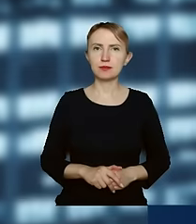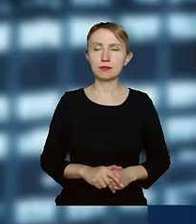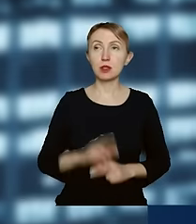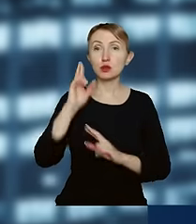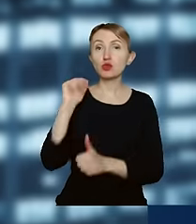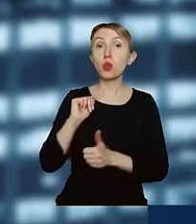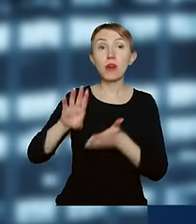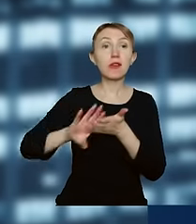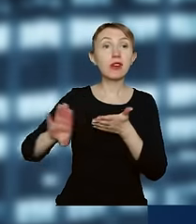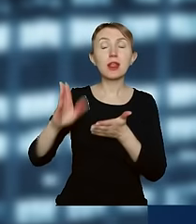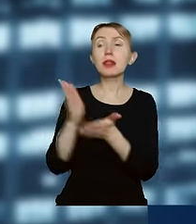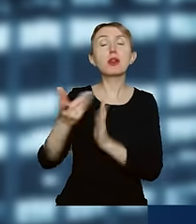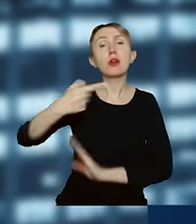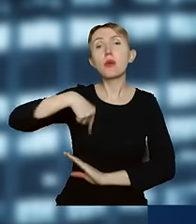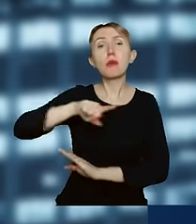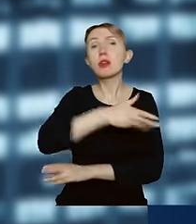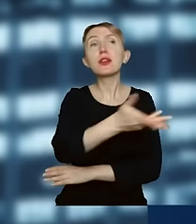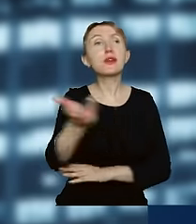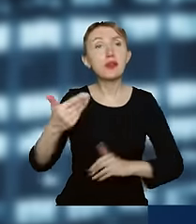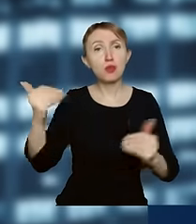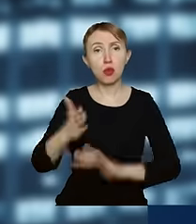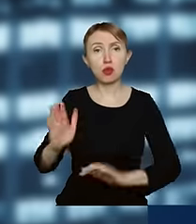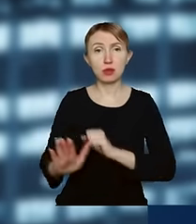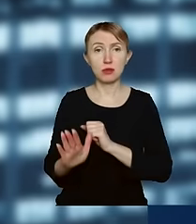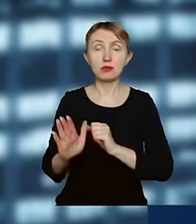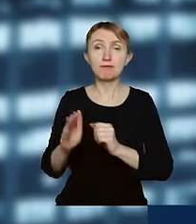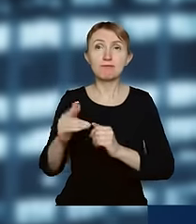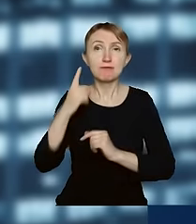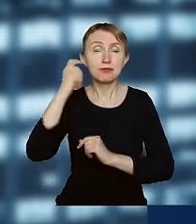liczyć tylko na nas. Tylko na państwa mogą liczyć. Dzisiaj naszym